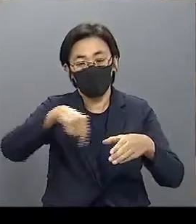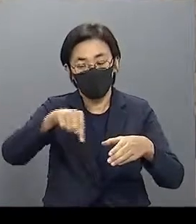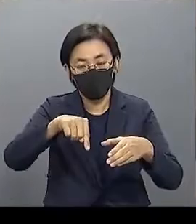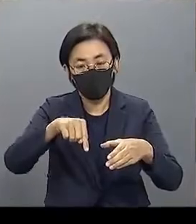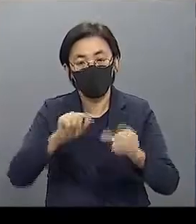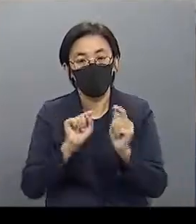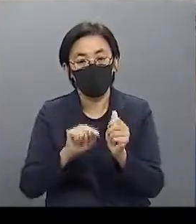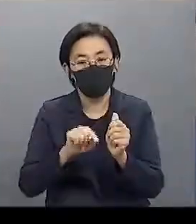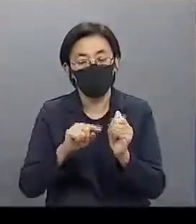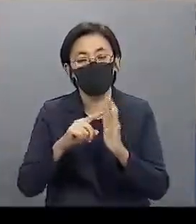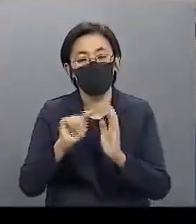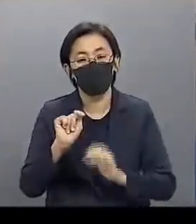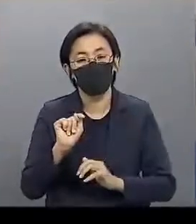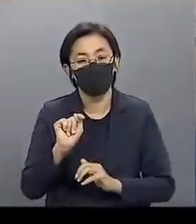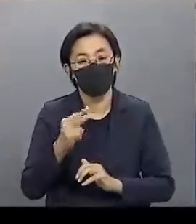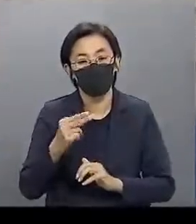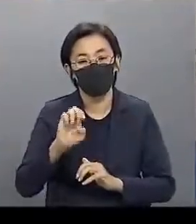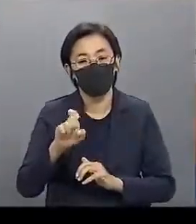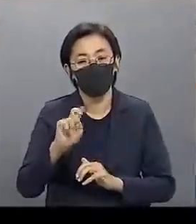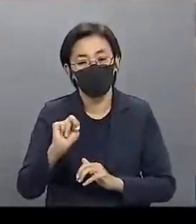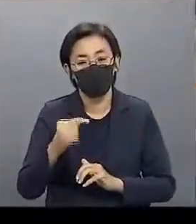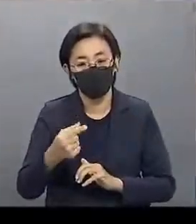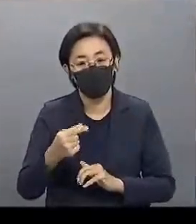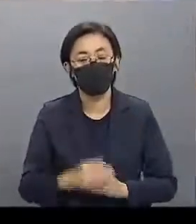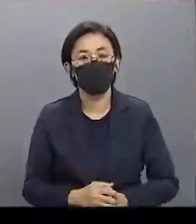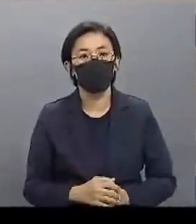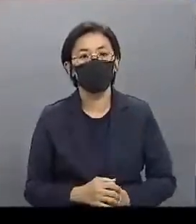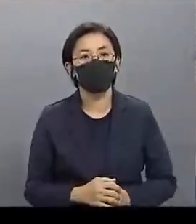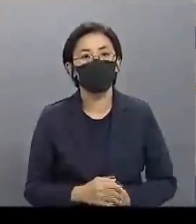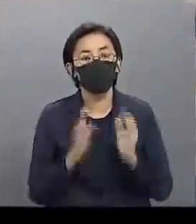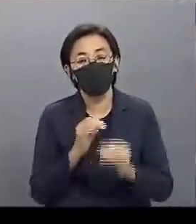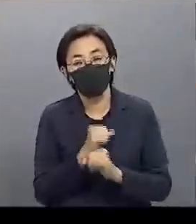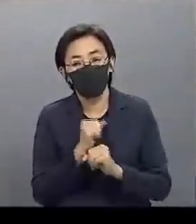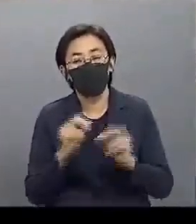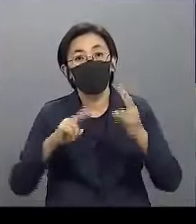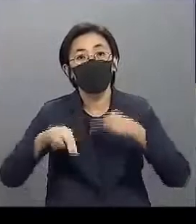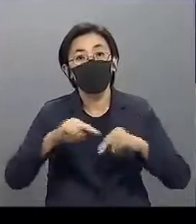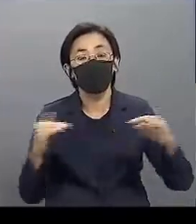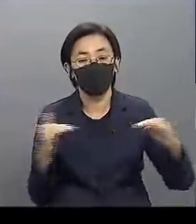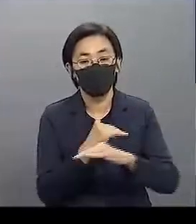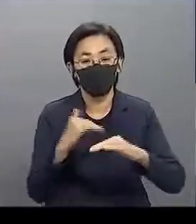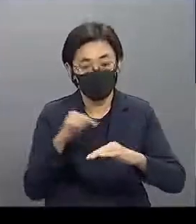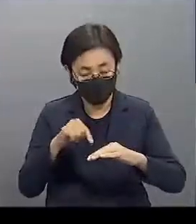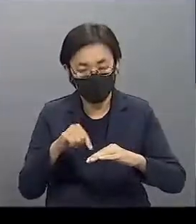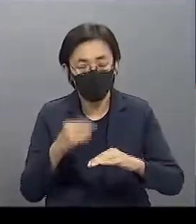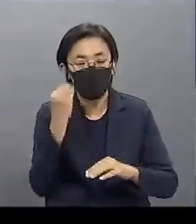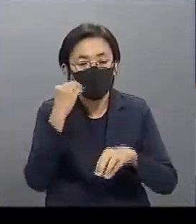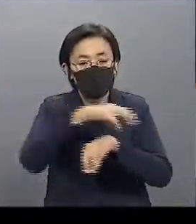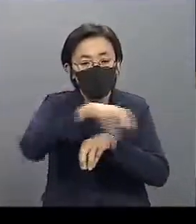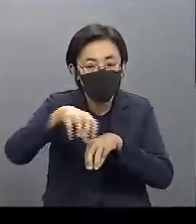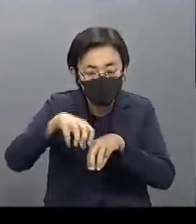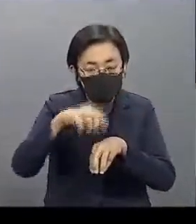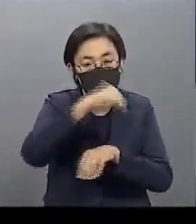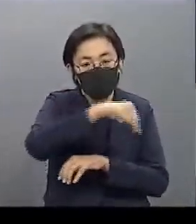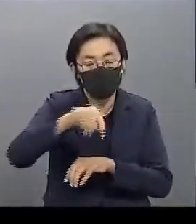ค่ะเจ้าหน้าที่หน่วยงานที่เกี่ยวข้องก็ตั้งจุดตรวจทางเข้าออกหมู่บ้าน4หมู่บ้านนะคะที่ตำบลตับเต่าอำเภอเ